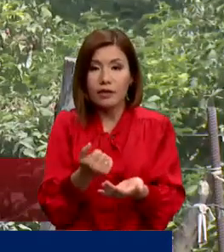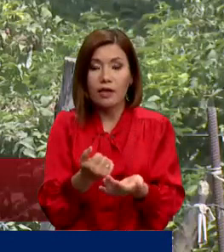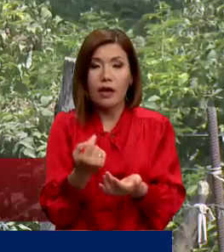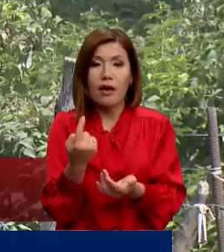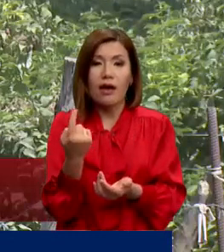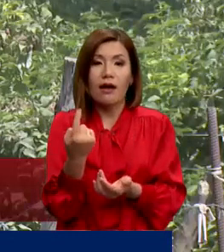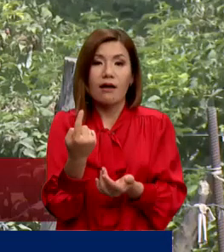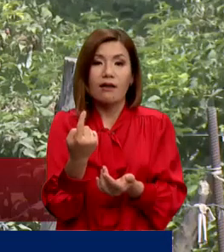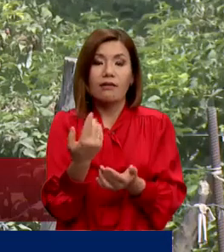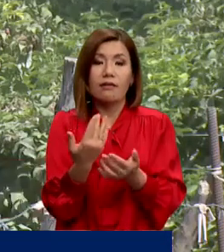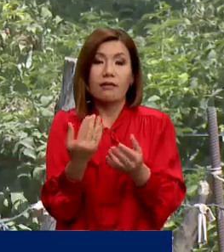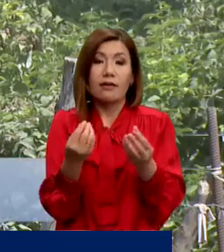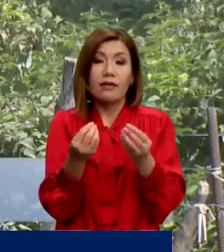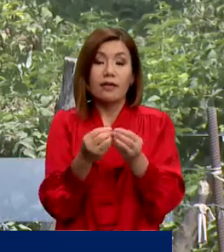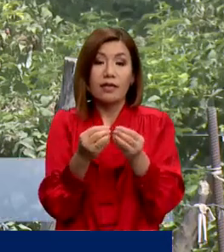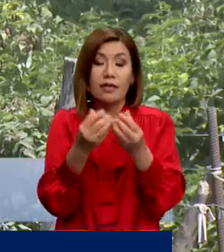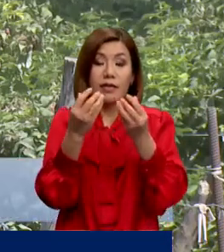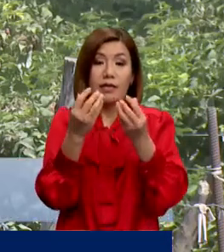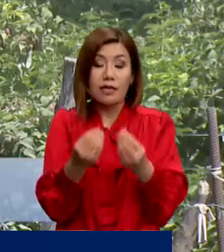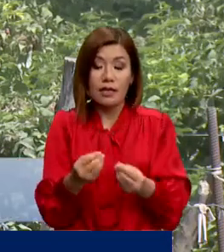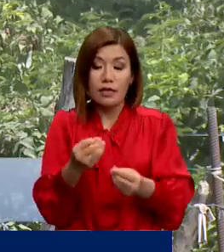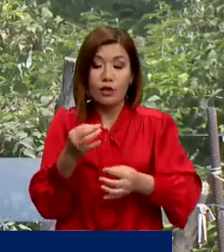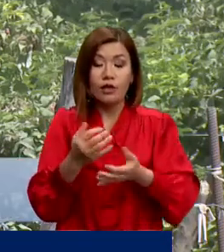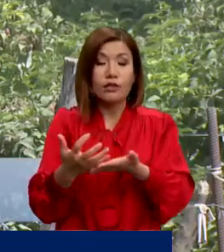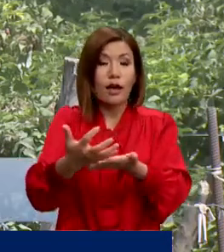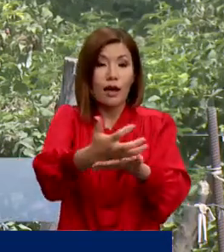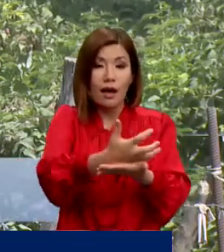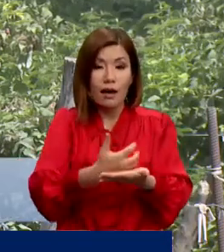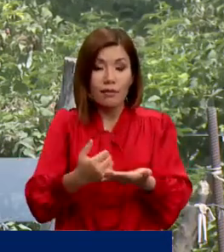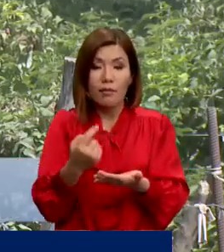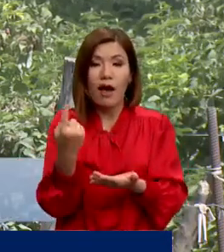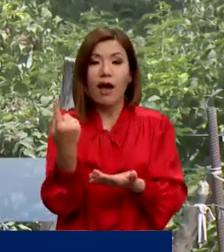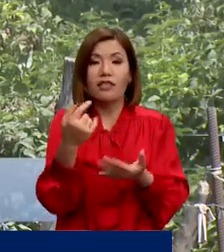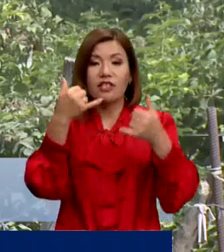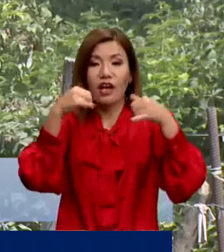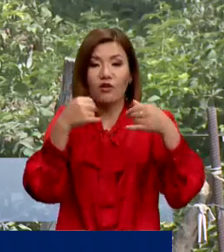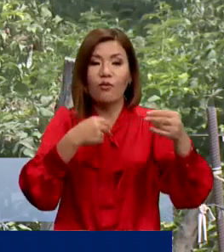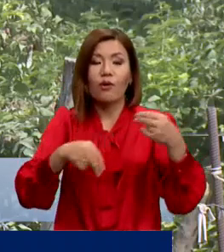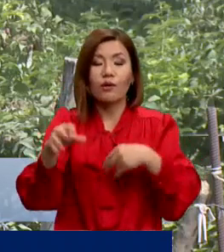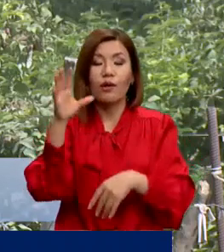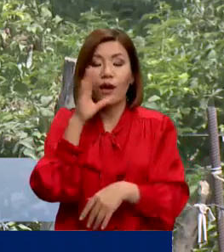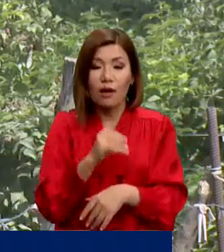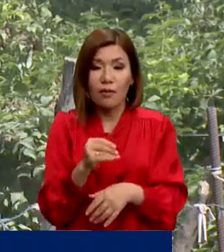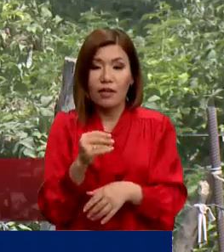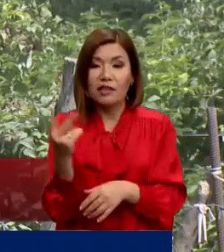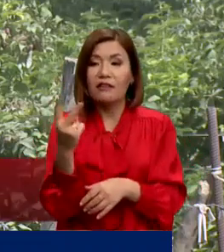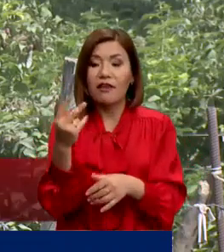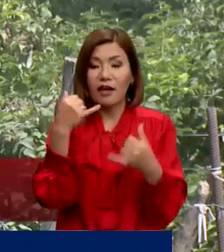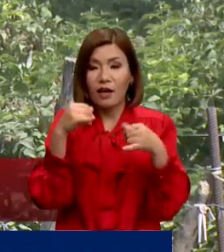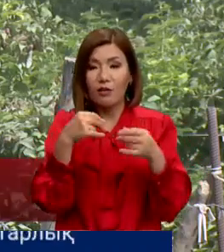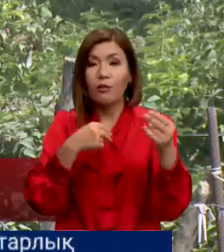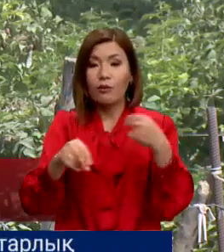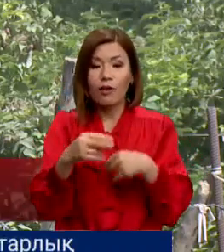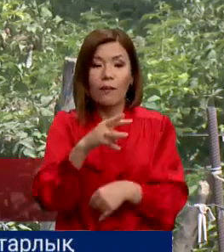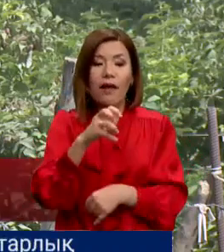покупателя. Мы с 10 суток собираем ягоды столько, что хватает на покупку одной коровы. Я вот уже скоро могу две коровы купить. Малина